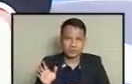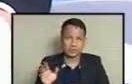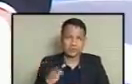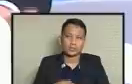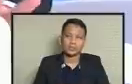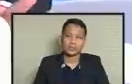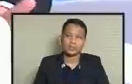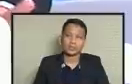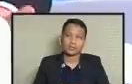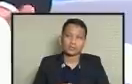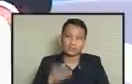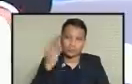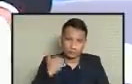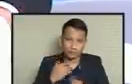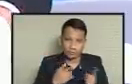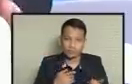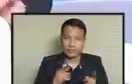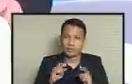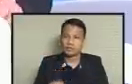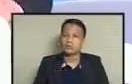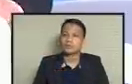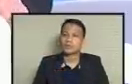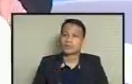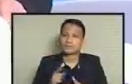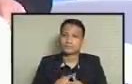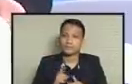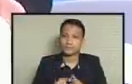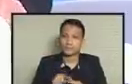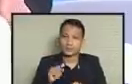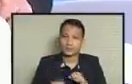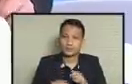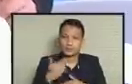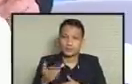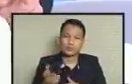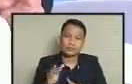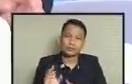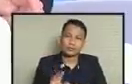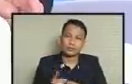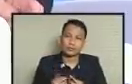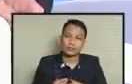di, ang laki pong lugi sa inyo. Tapos, Sir,